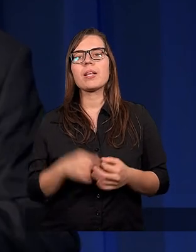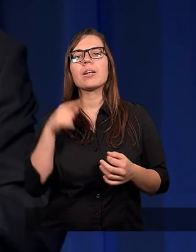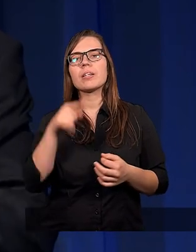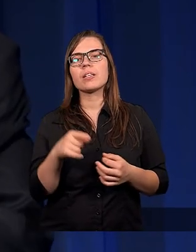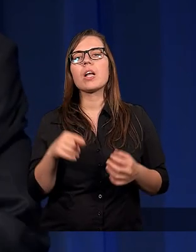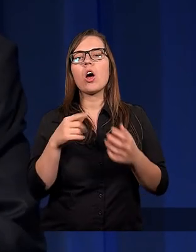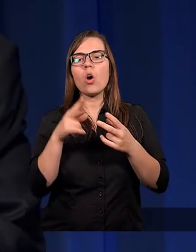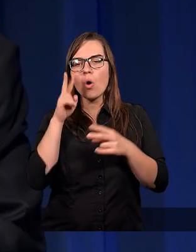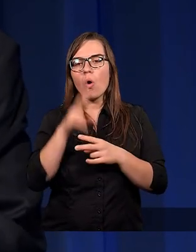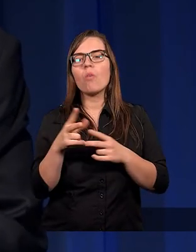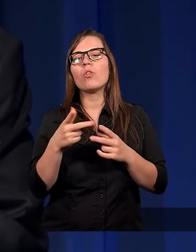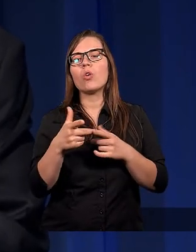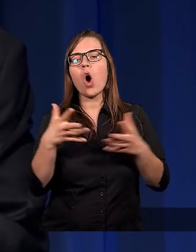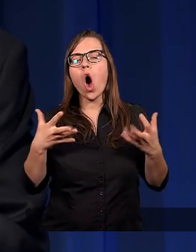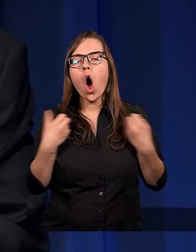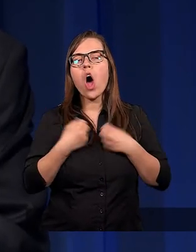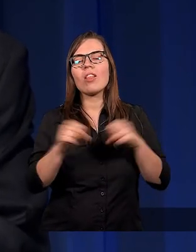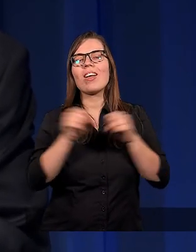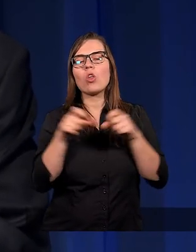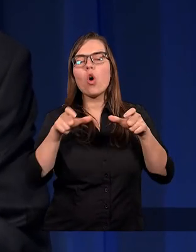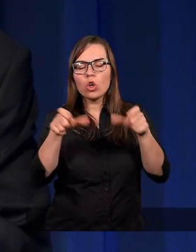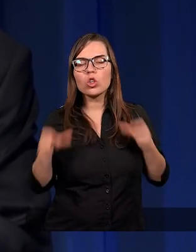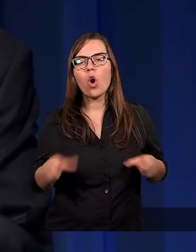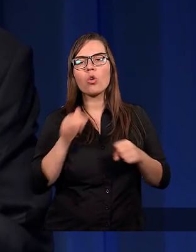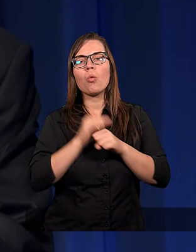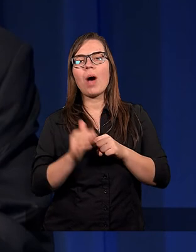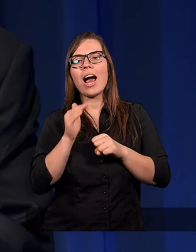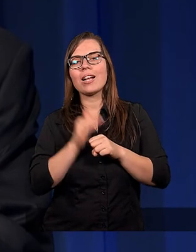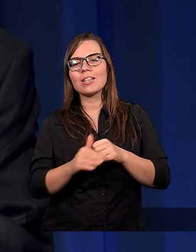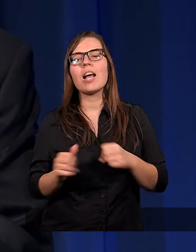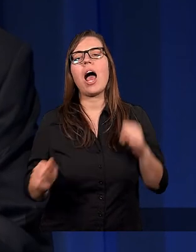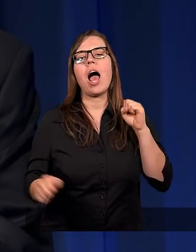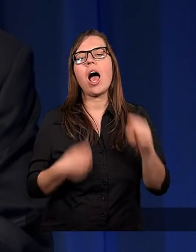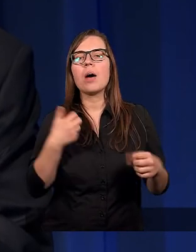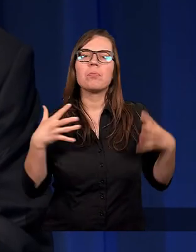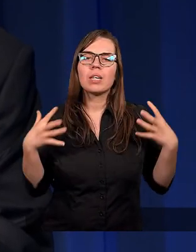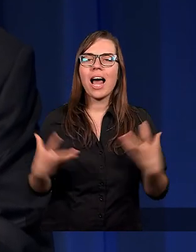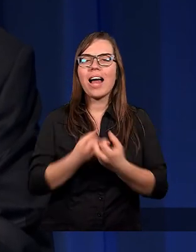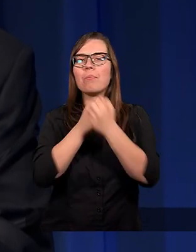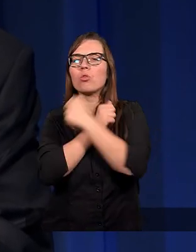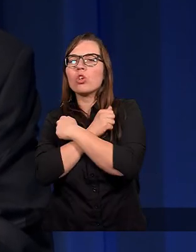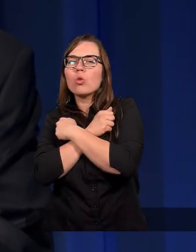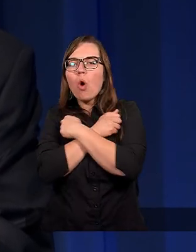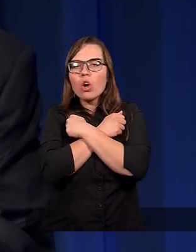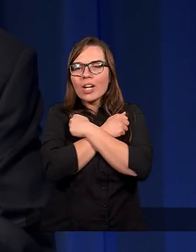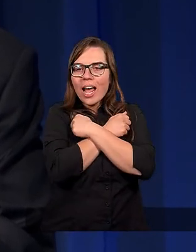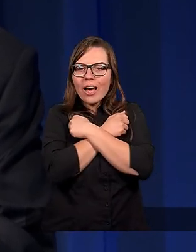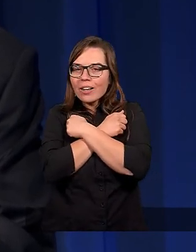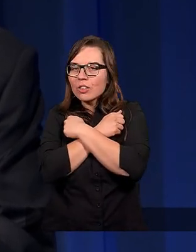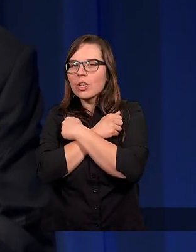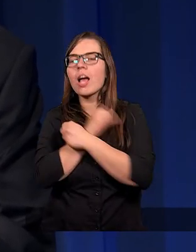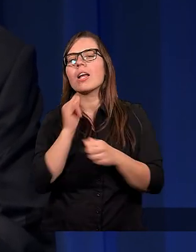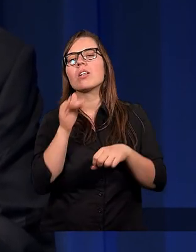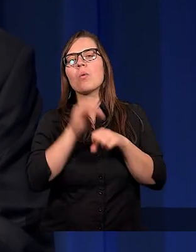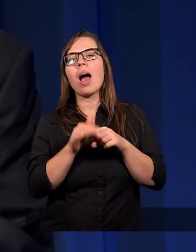Przystąpmy tedy z ufną odwagą do tronu łaski, abyśmy znaleźli miłosierdzie